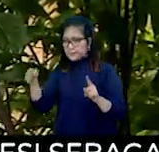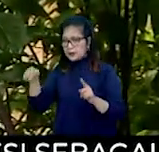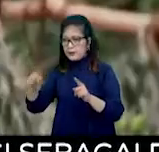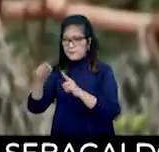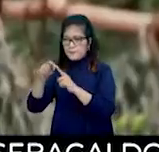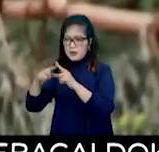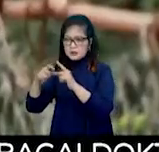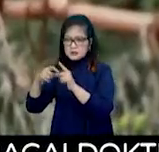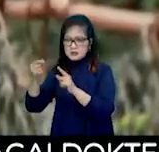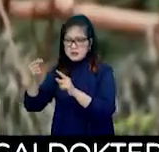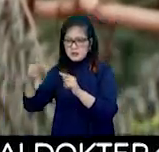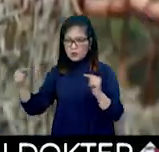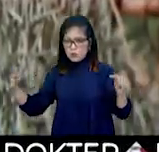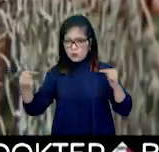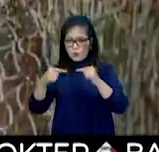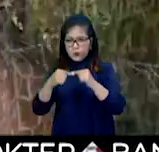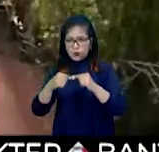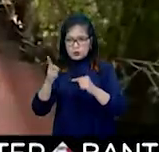Gunung Selatan, Depok, Jawa Barat.